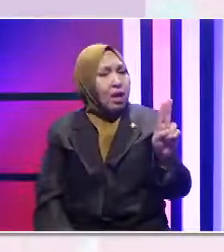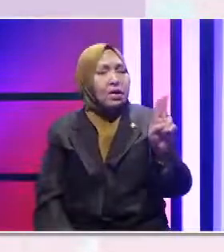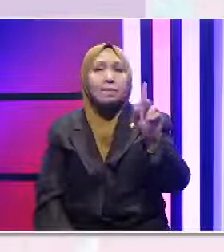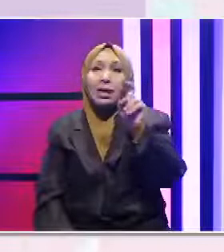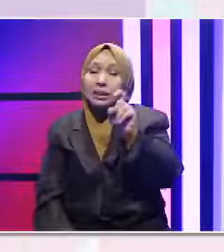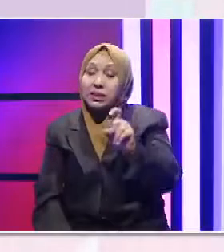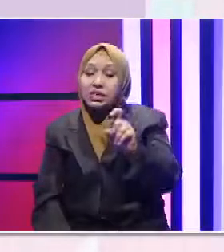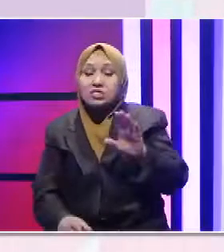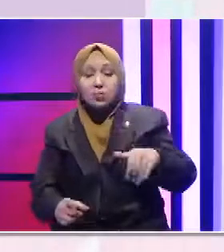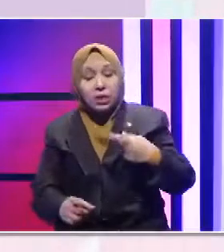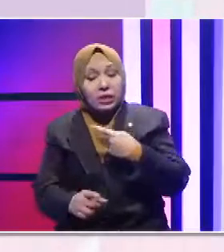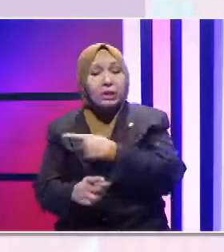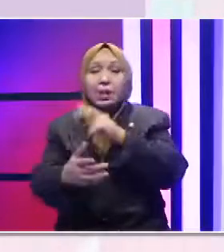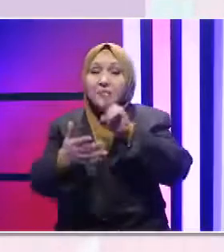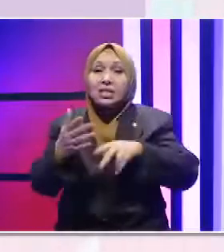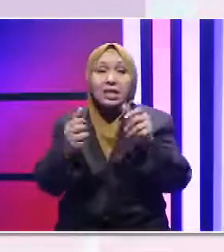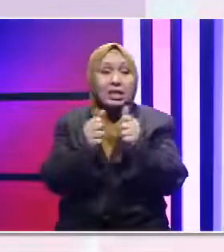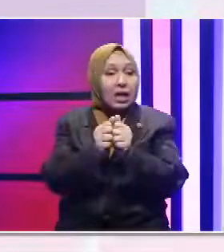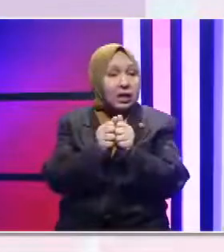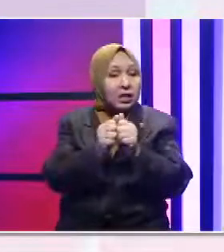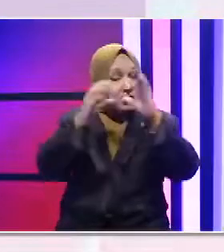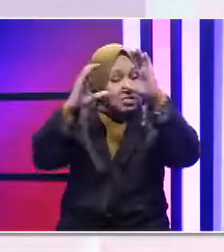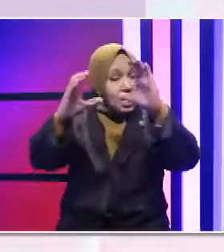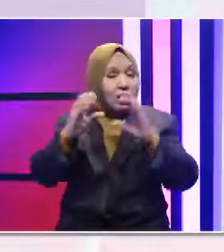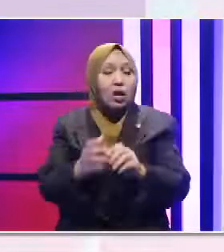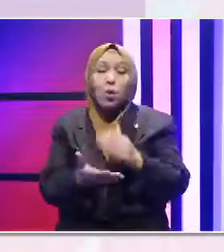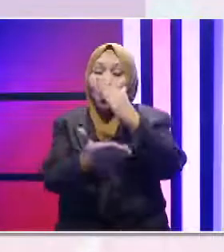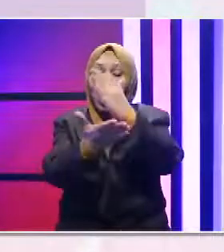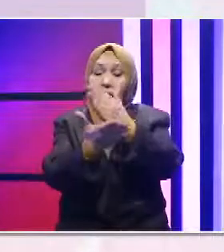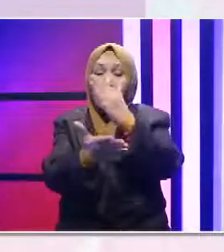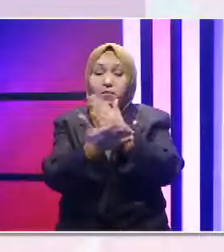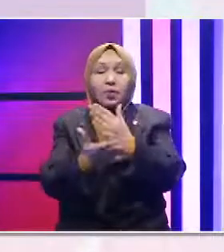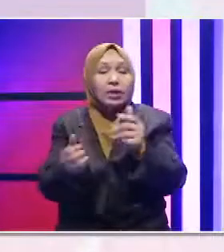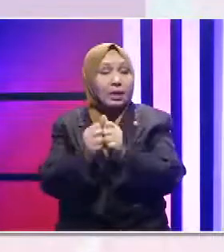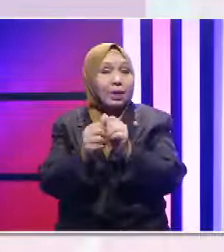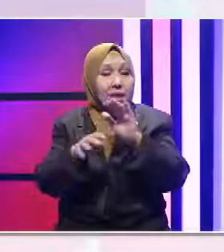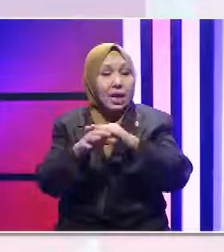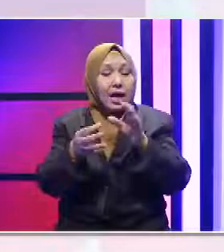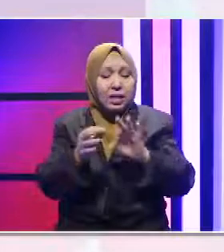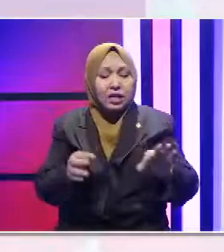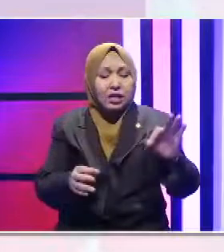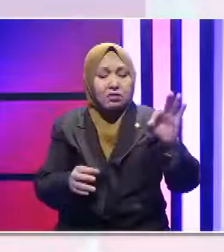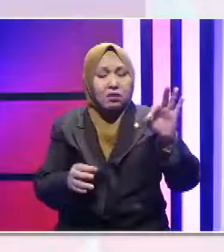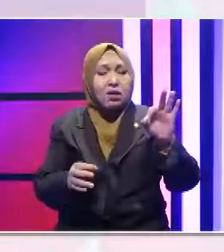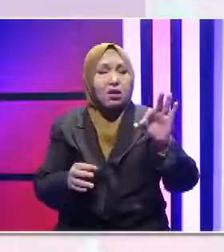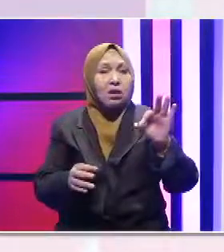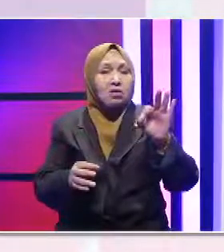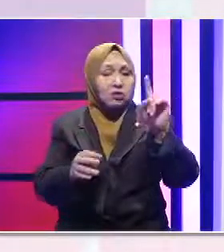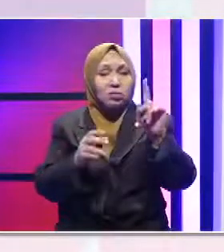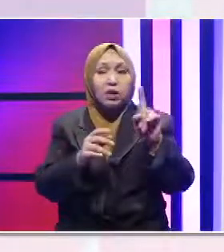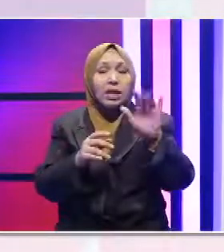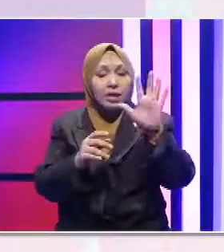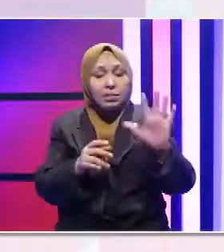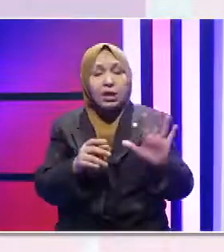kita baca dengan bacaan ataupun dengan cara waqaf. Itu daripada ayat yang ke 1 sehingga yang ke 5 contohnya kan. Kita